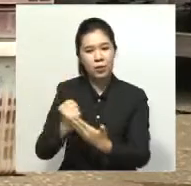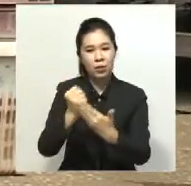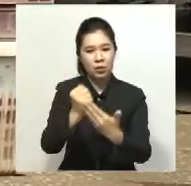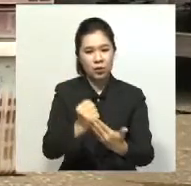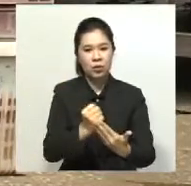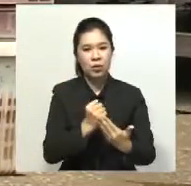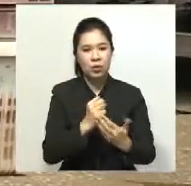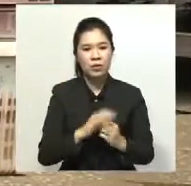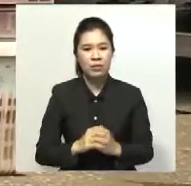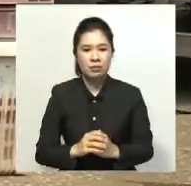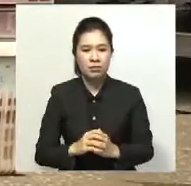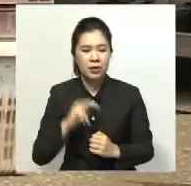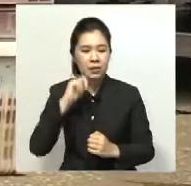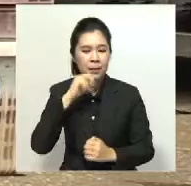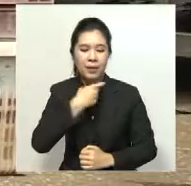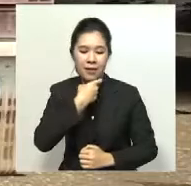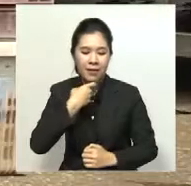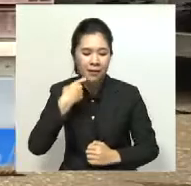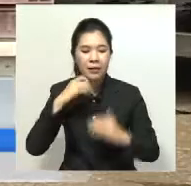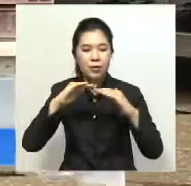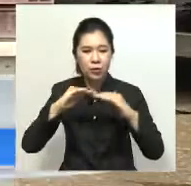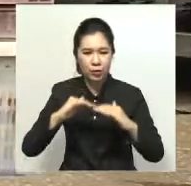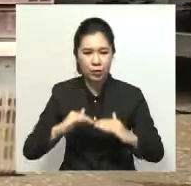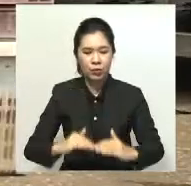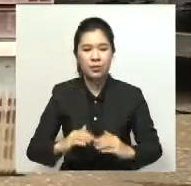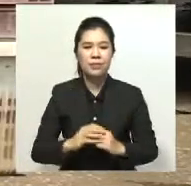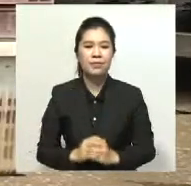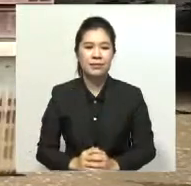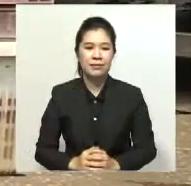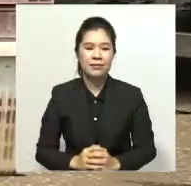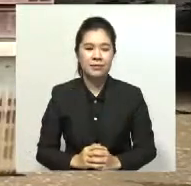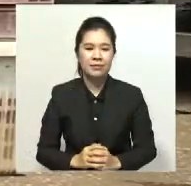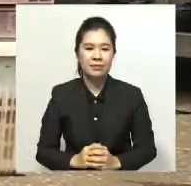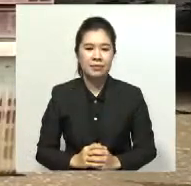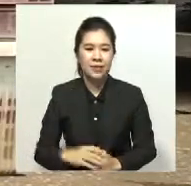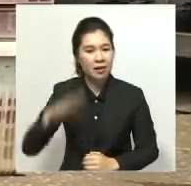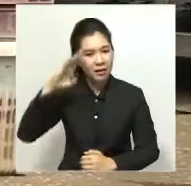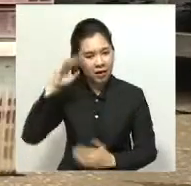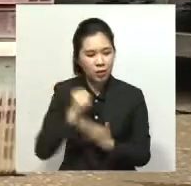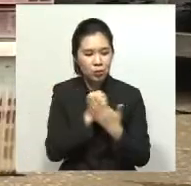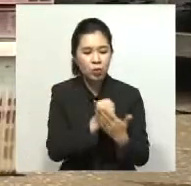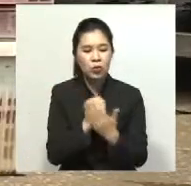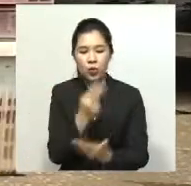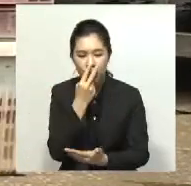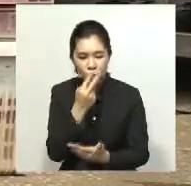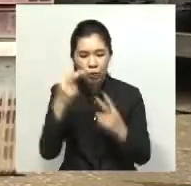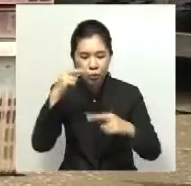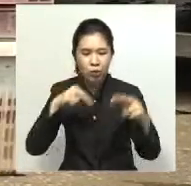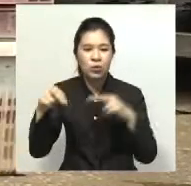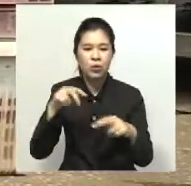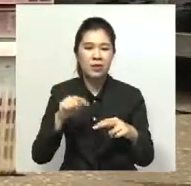ไปปล่อยน้ำข้างล่างก็แห้งลงไปทหารวนนะวนมาดูพอน้ำขึ้นเยอะๆทหารมาแล้ว